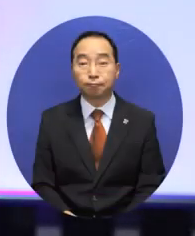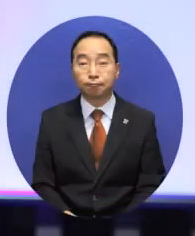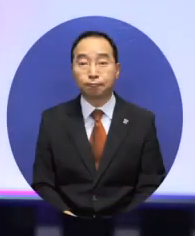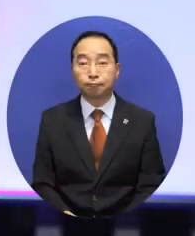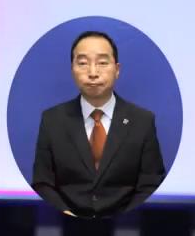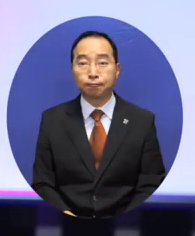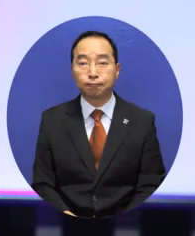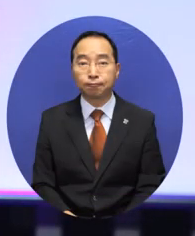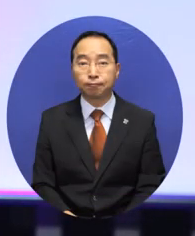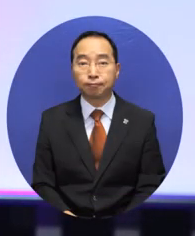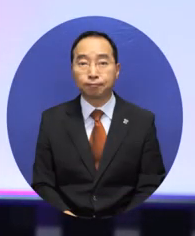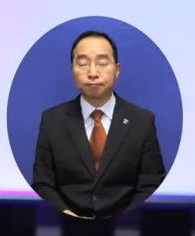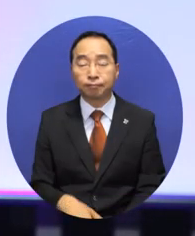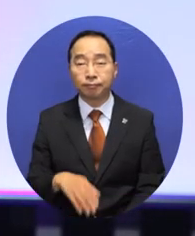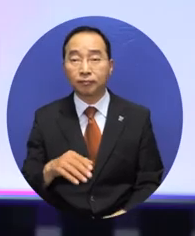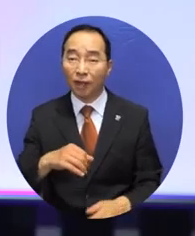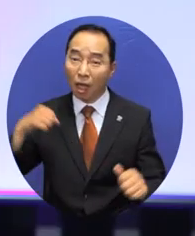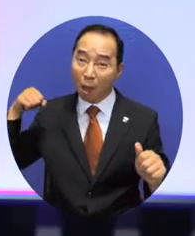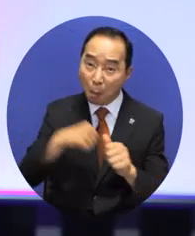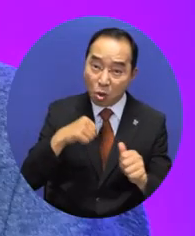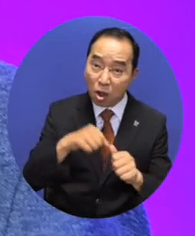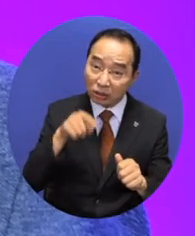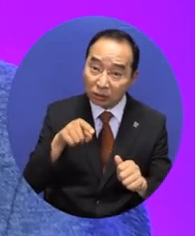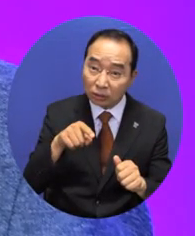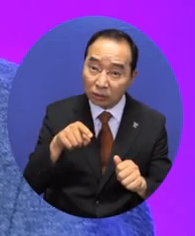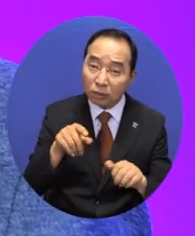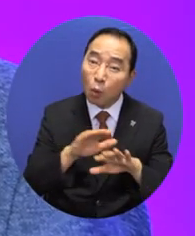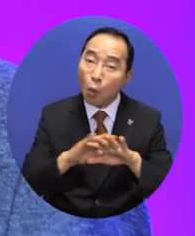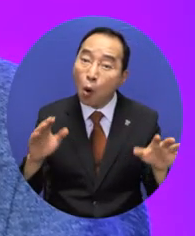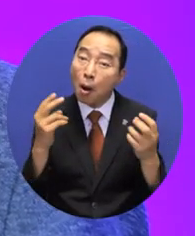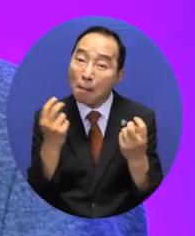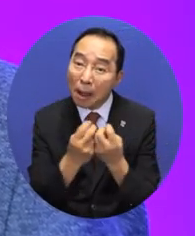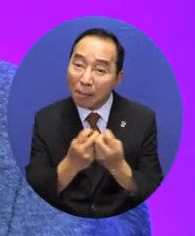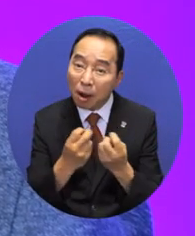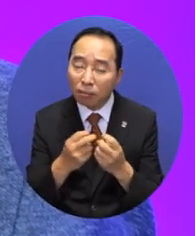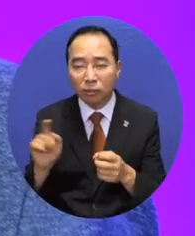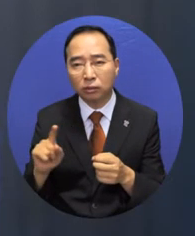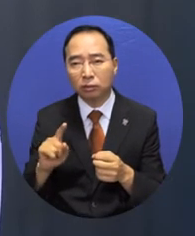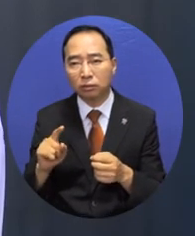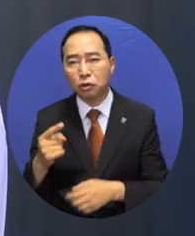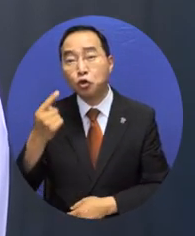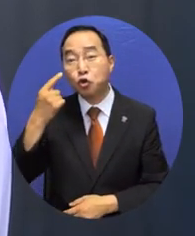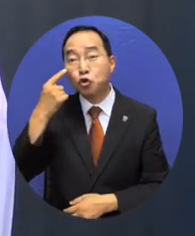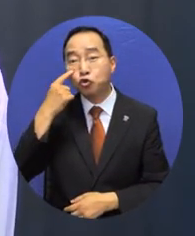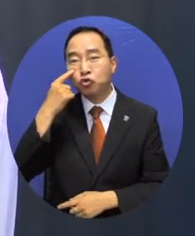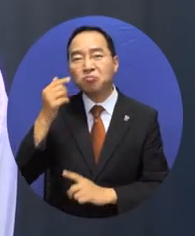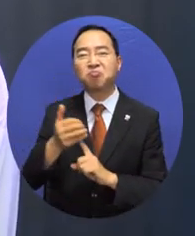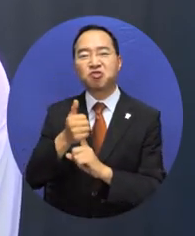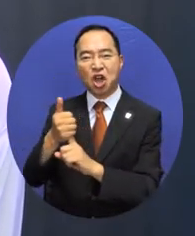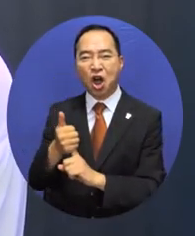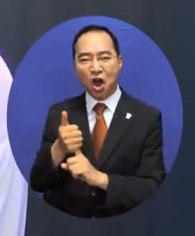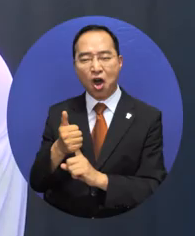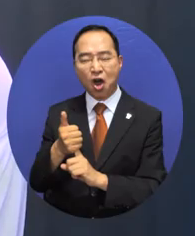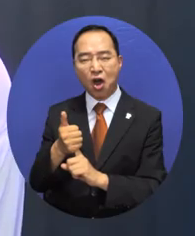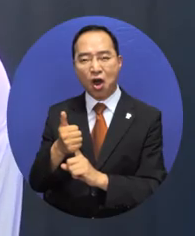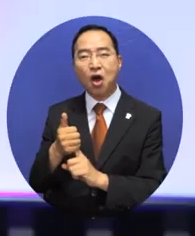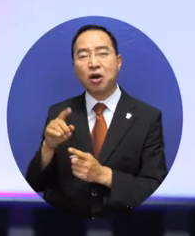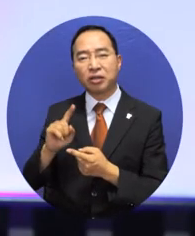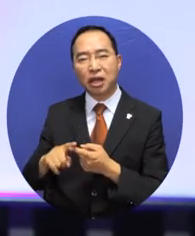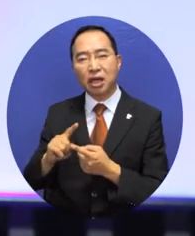저는 폭력에 대한 대안으로 눈부처 차이를 내세웁니다. 불평등을 심화한